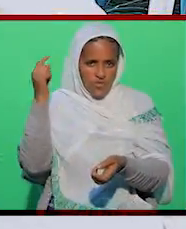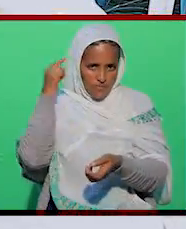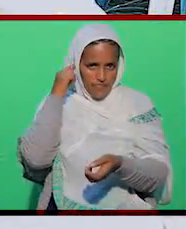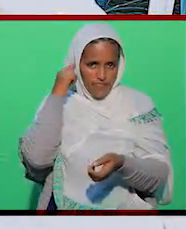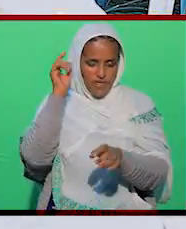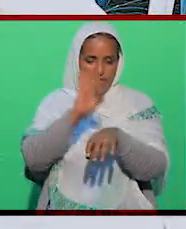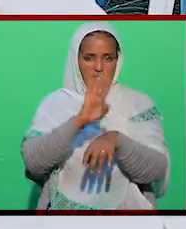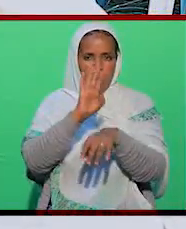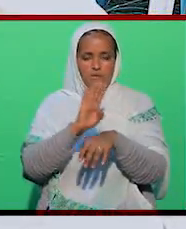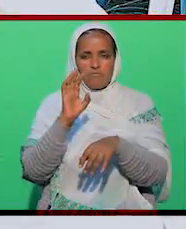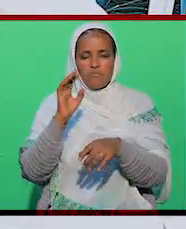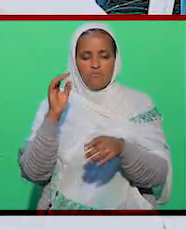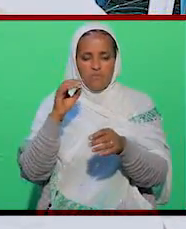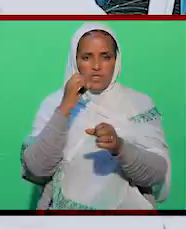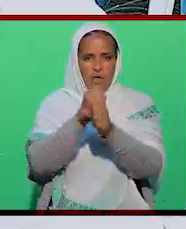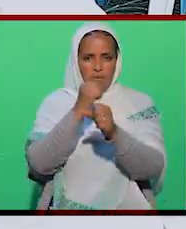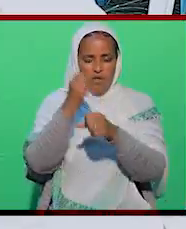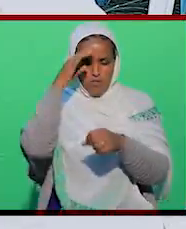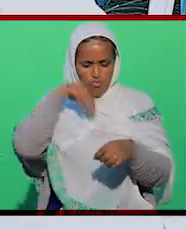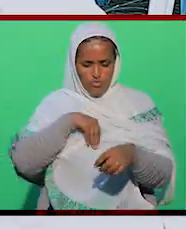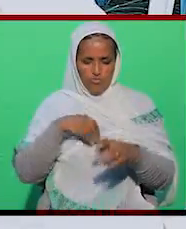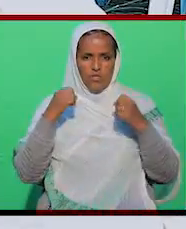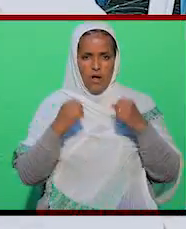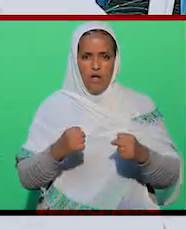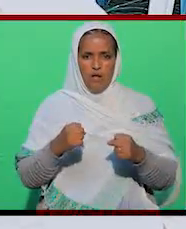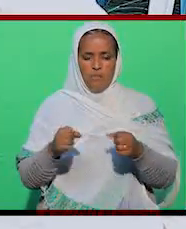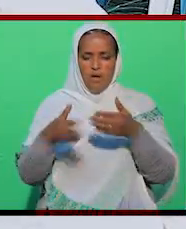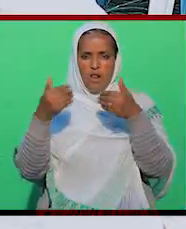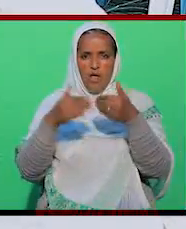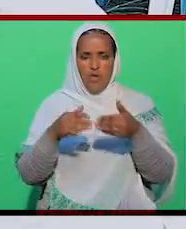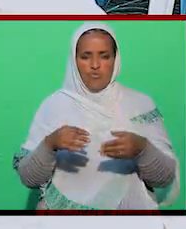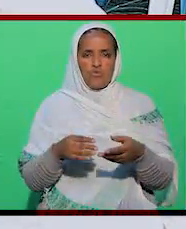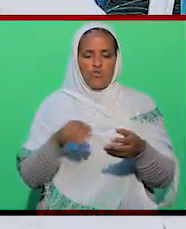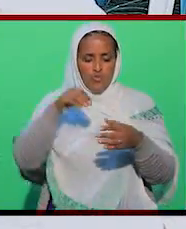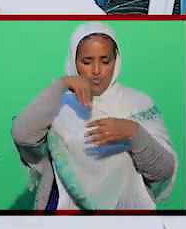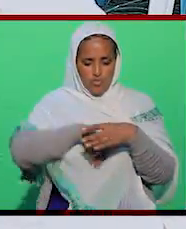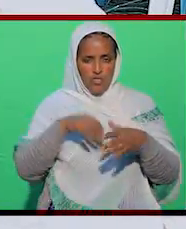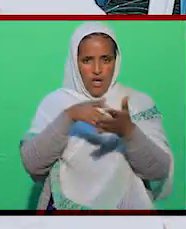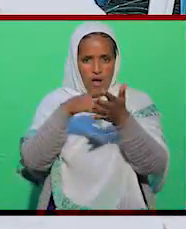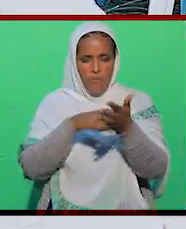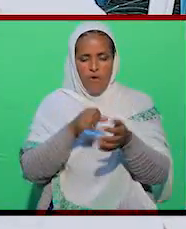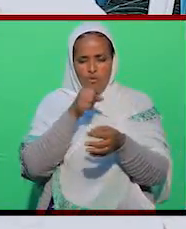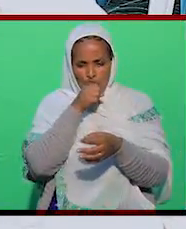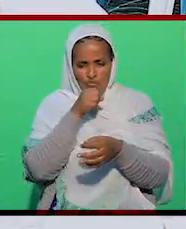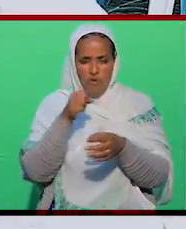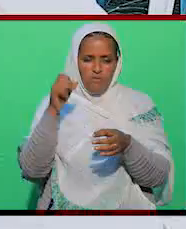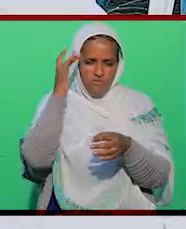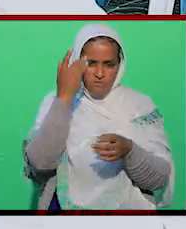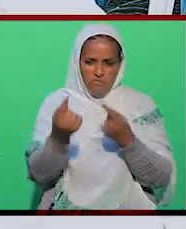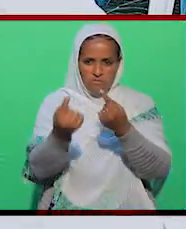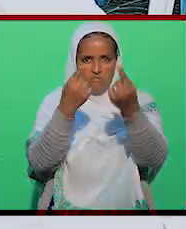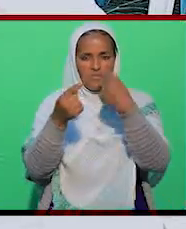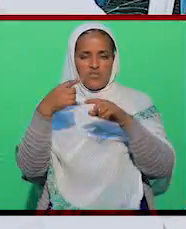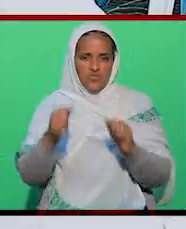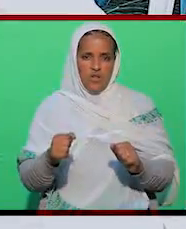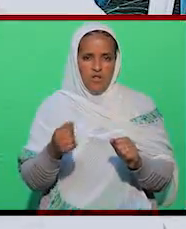እንደሚሉት እንደምንሰማው በተግባርም እንደምናውቀው ሰው ውስጡ ጠንካራ ከሆነ እኮ በቀላሉ አይጠቃም በበሽታ። ውስጡ ደካማ ከሆነ ግን ጉንፋኑ